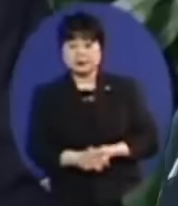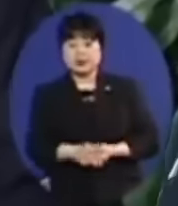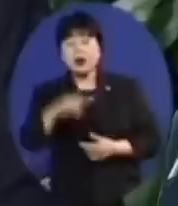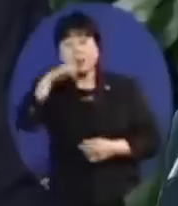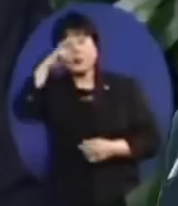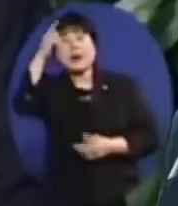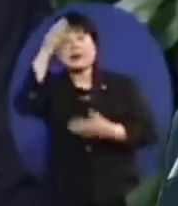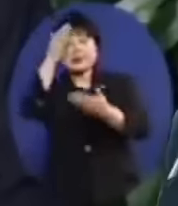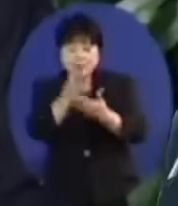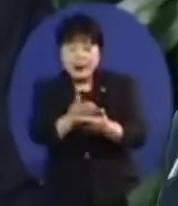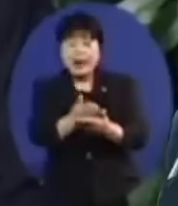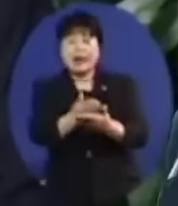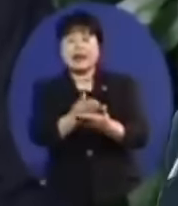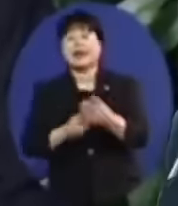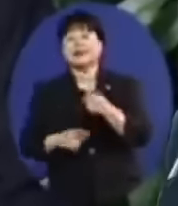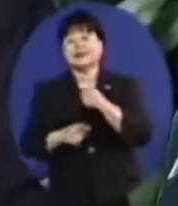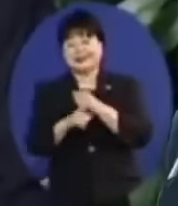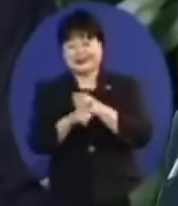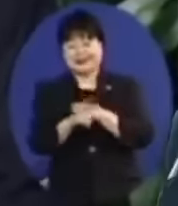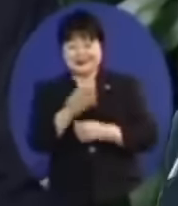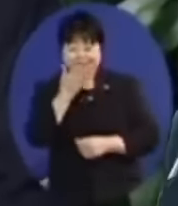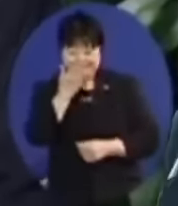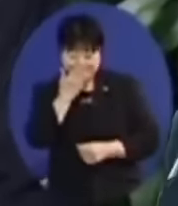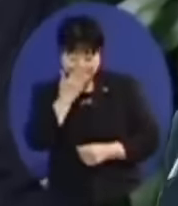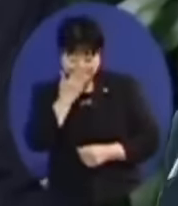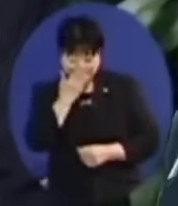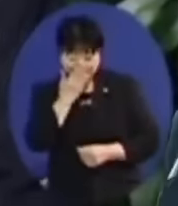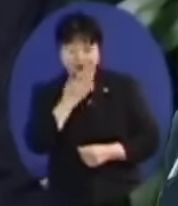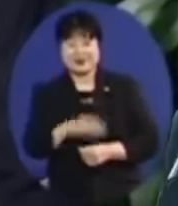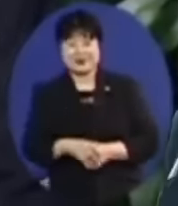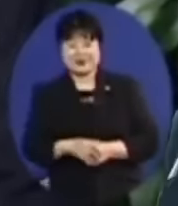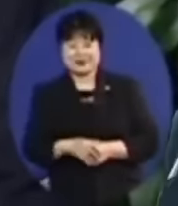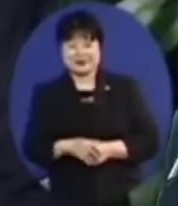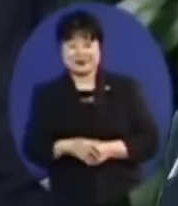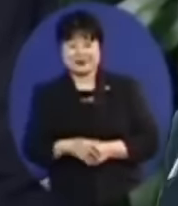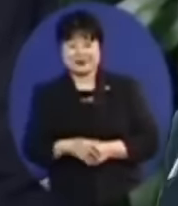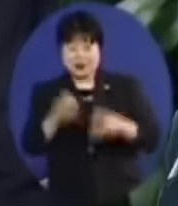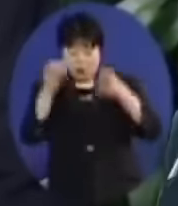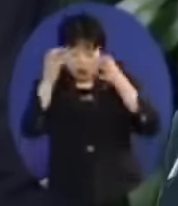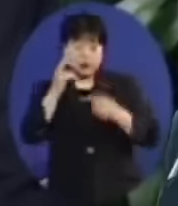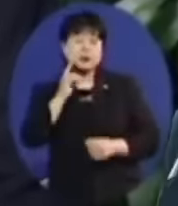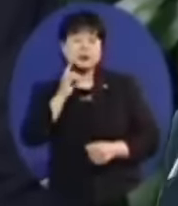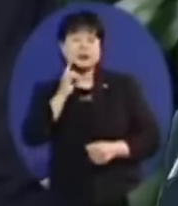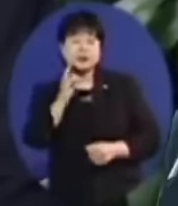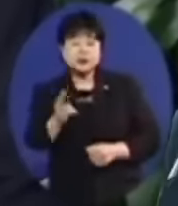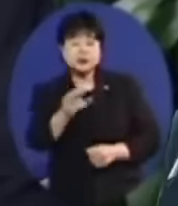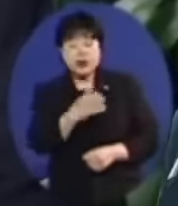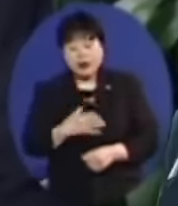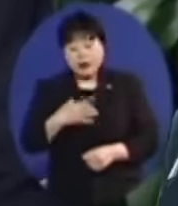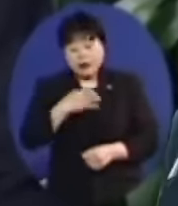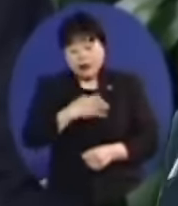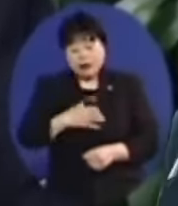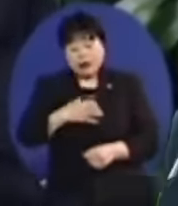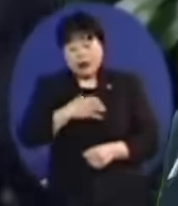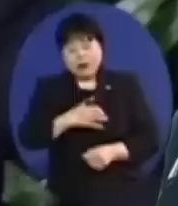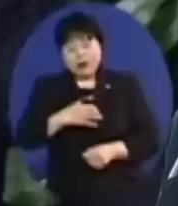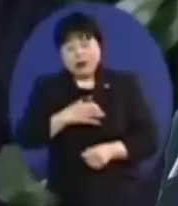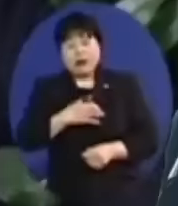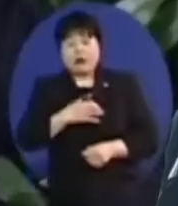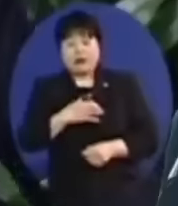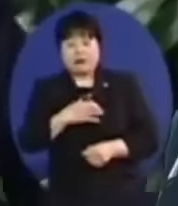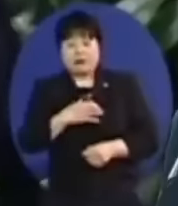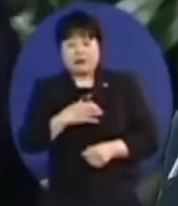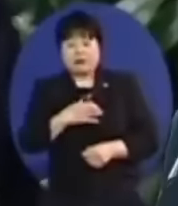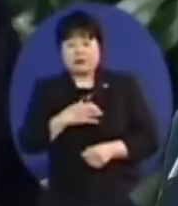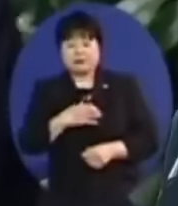자만하거나 교만하지 않도록 하기 위해서 그런 것입니다. 몹시 고통스럽고 괴로운데 무슨 날